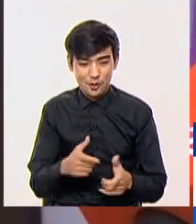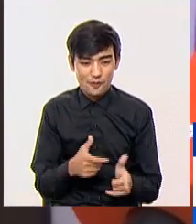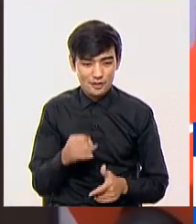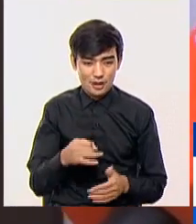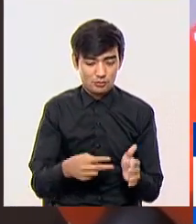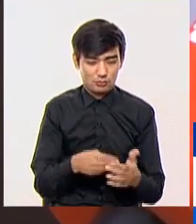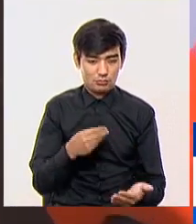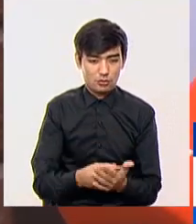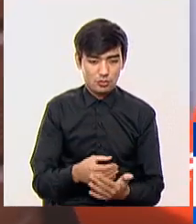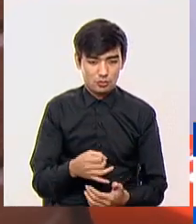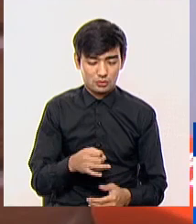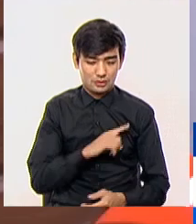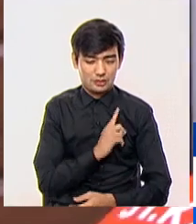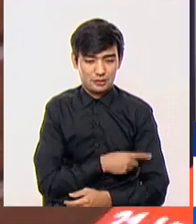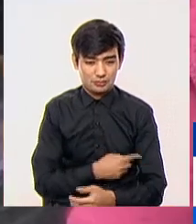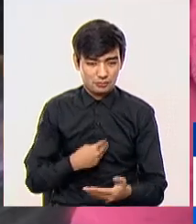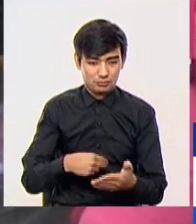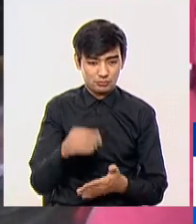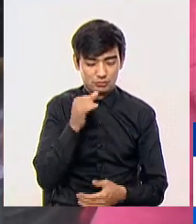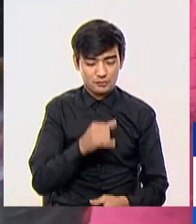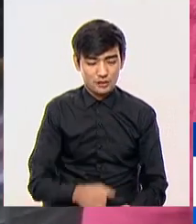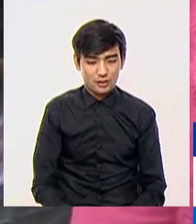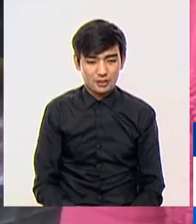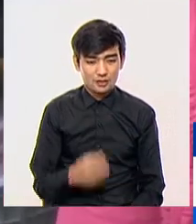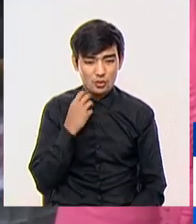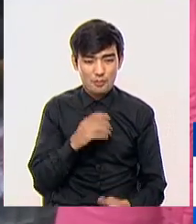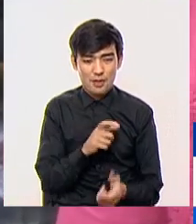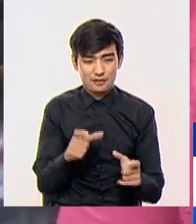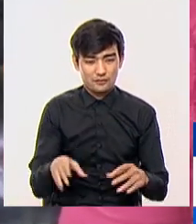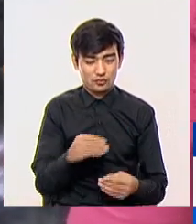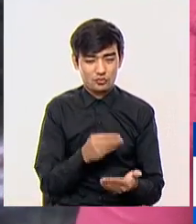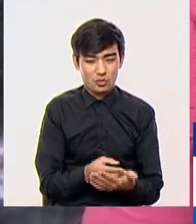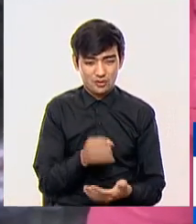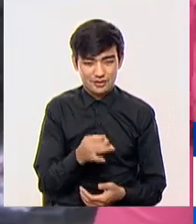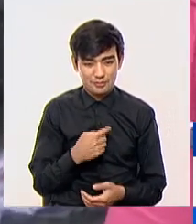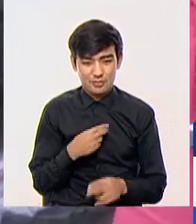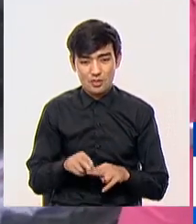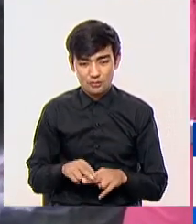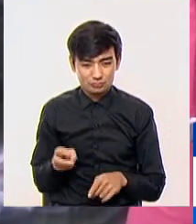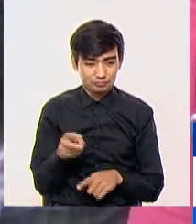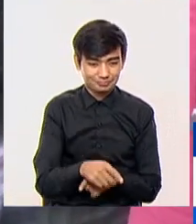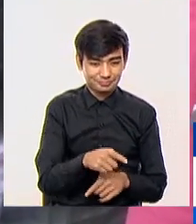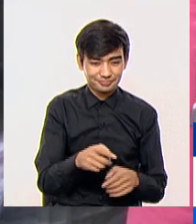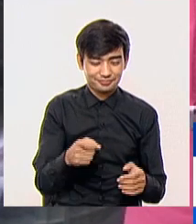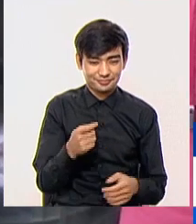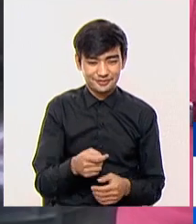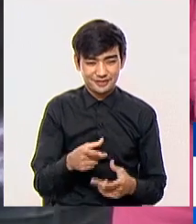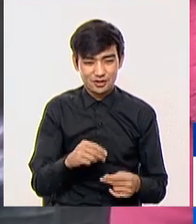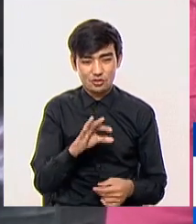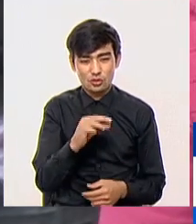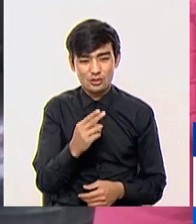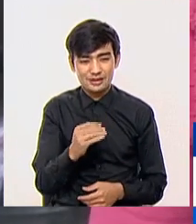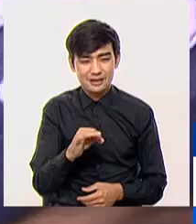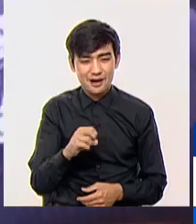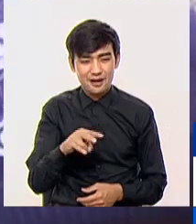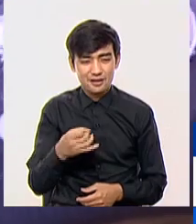тұр. Қалта көтермейтіндей бар. Қызылорда магазин қымбат. Сосын үш жүргеге боламыз әйтеуір. Социальныйдан аламын